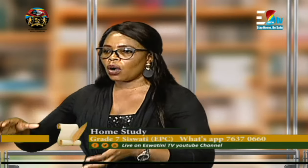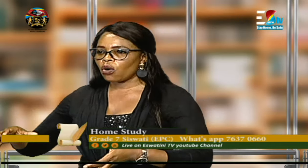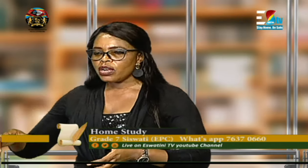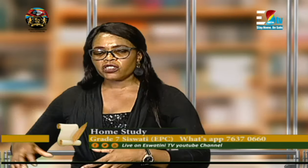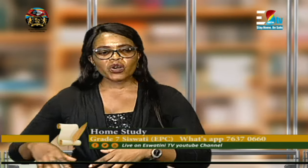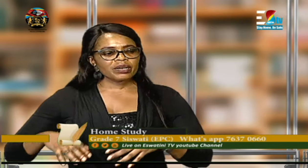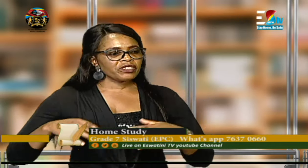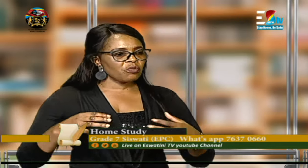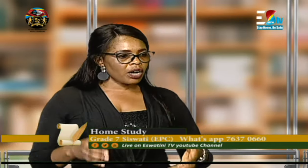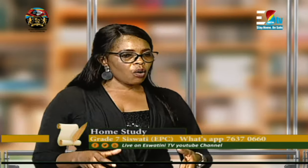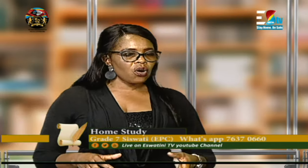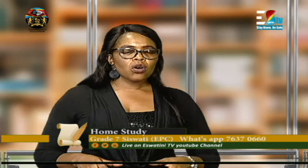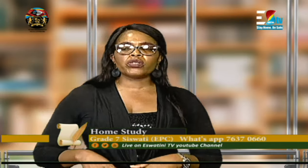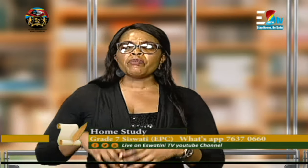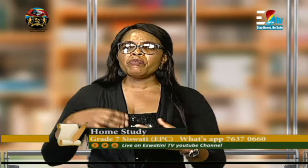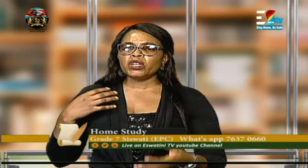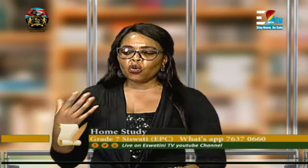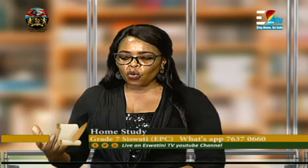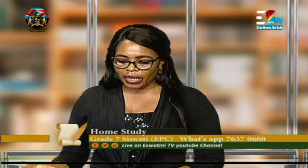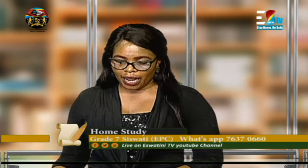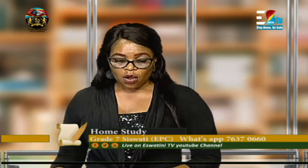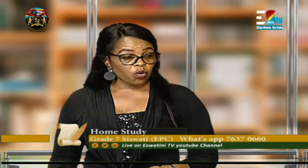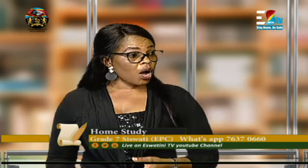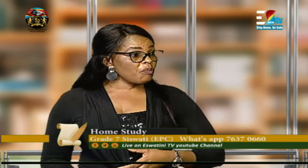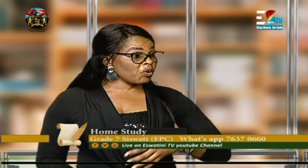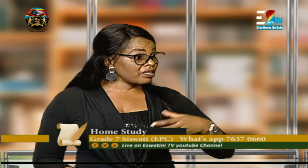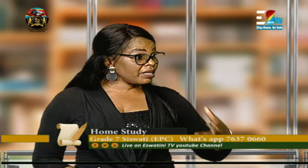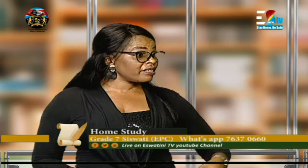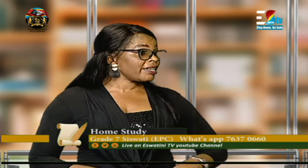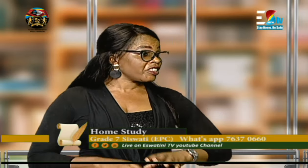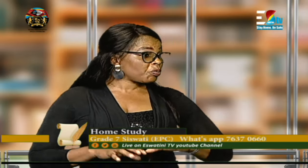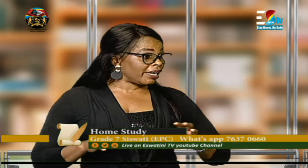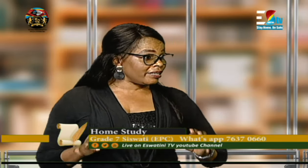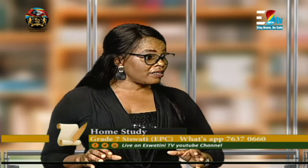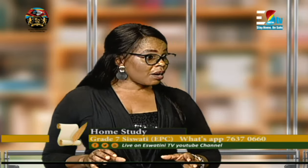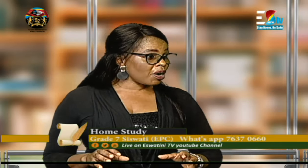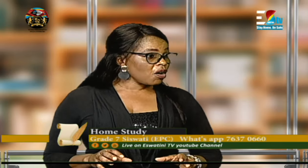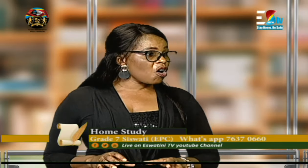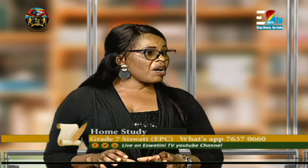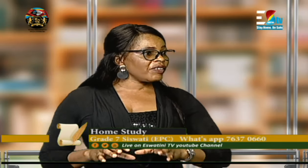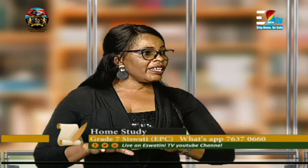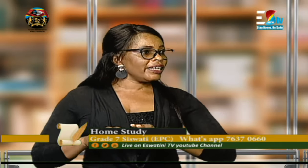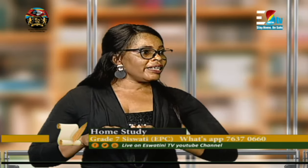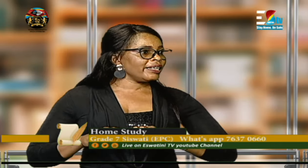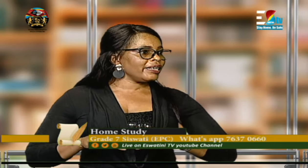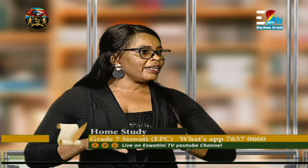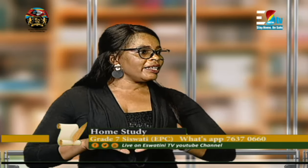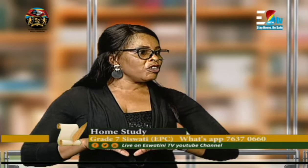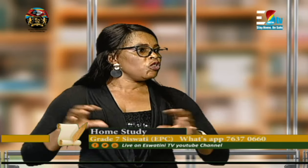imisho ngawo naso yokha imisho ngawo kutaba melula kuyohamba uyowasebenzisa nasesibhala indzaba ngoba